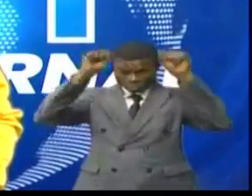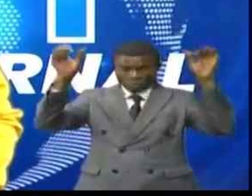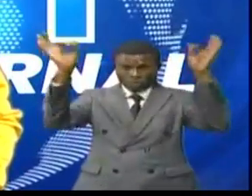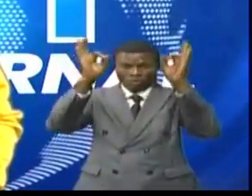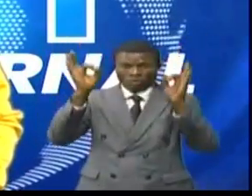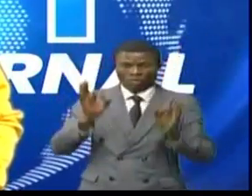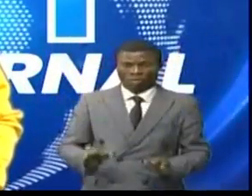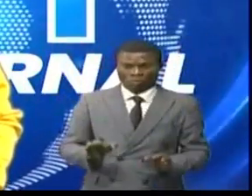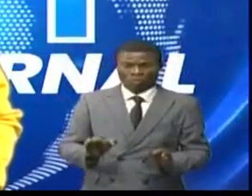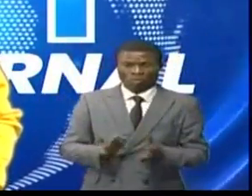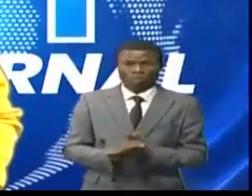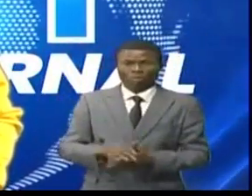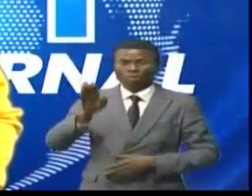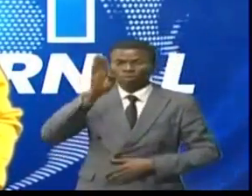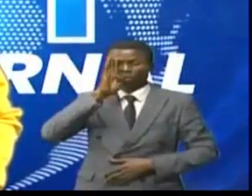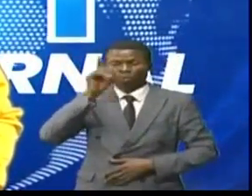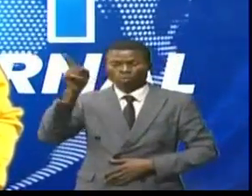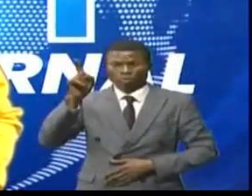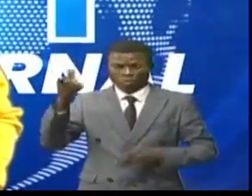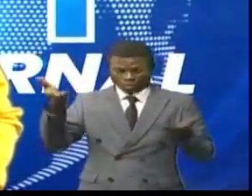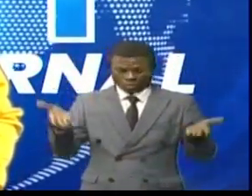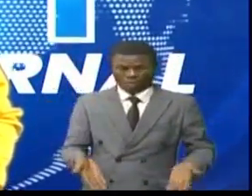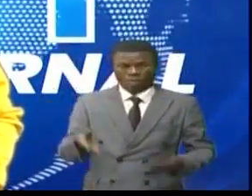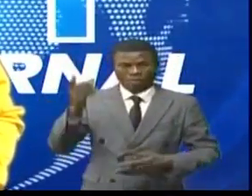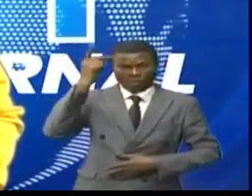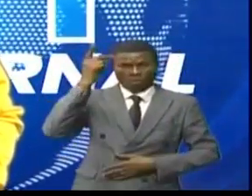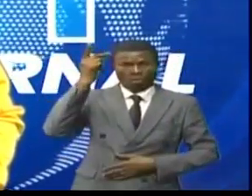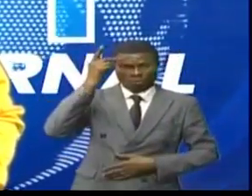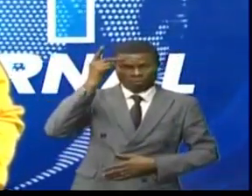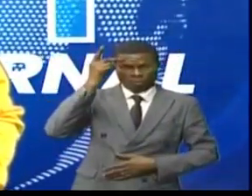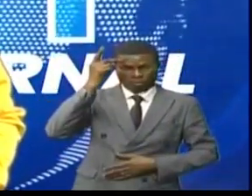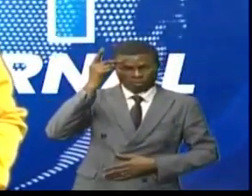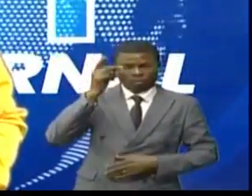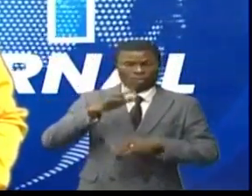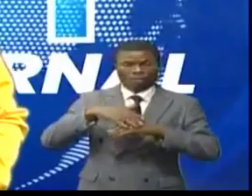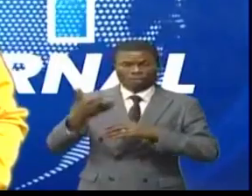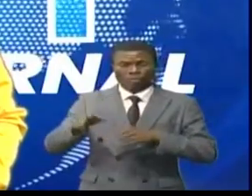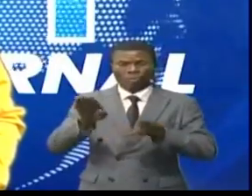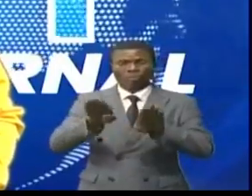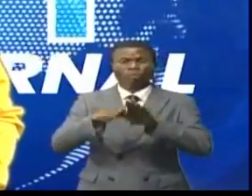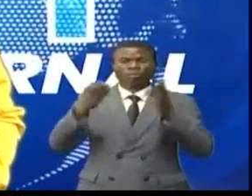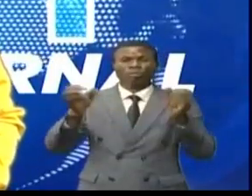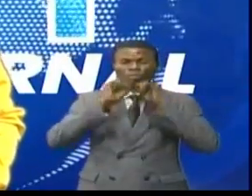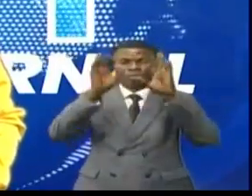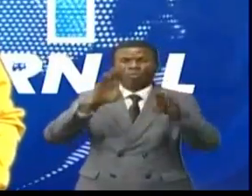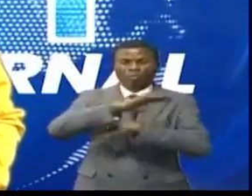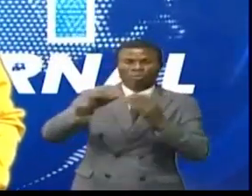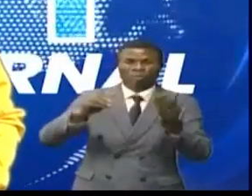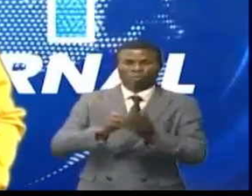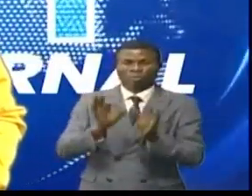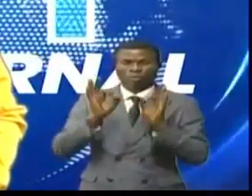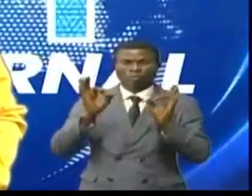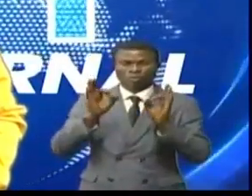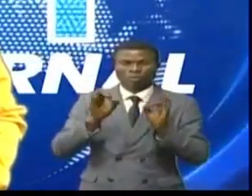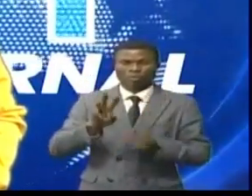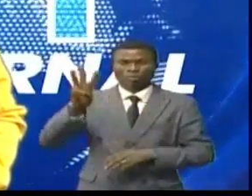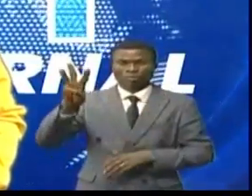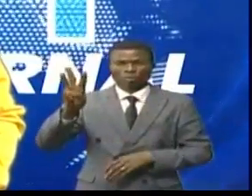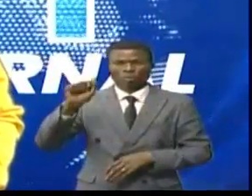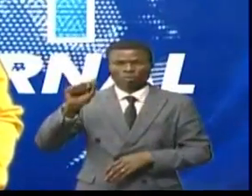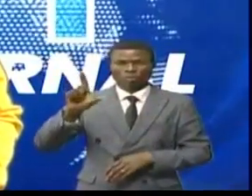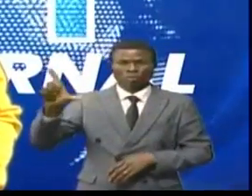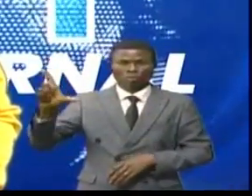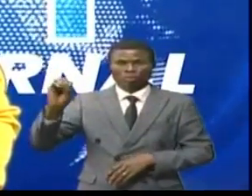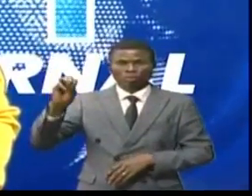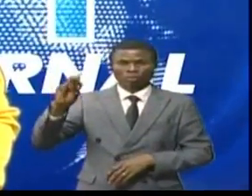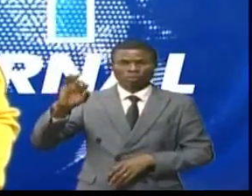Fédération Wallonie-Bruxelles en séjour ici à Kinshasa, au lendemain de l'inauguration d'un nouveau centre Wallonie-Bruxelles dans la